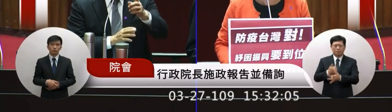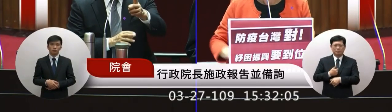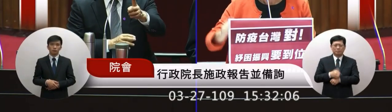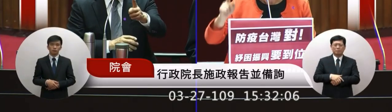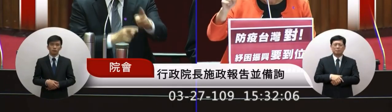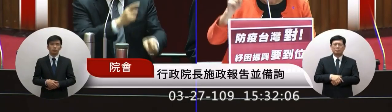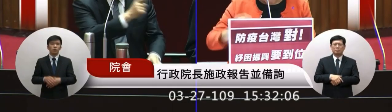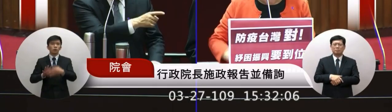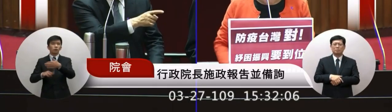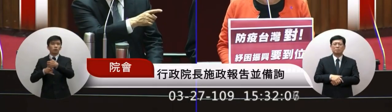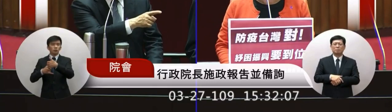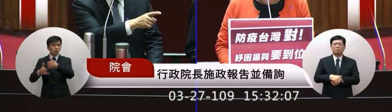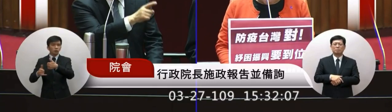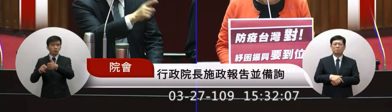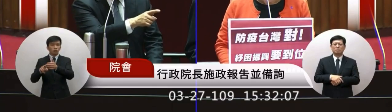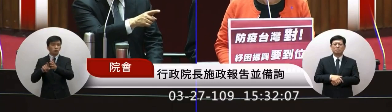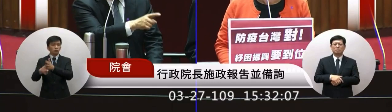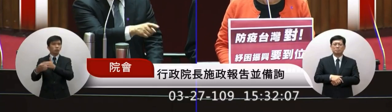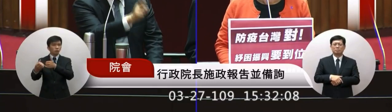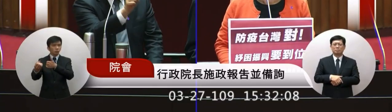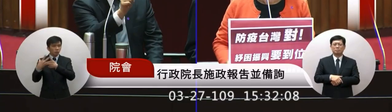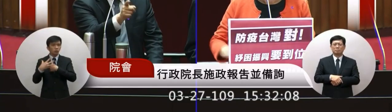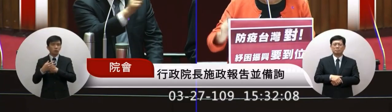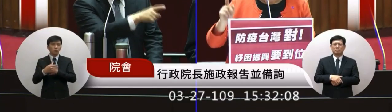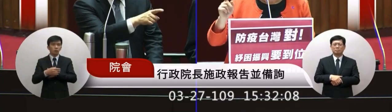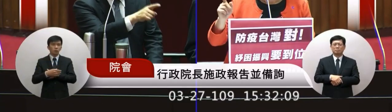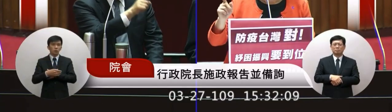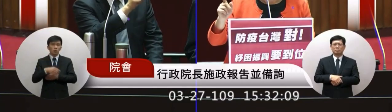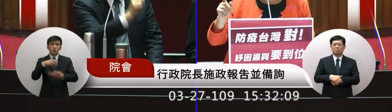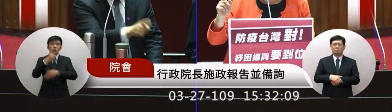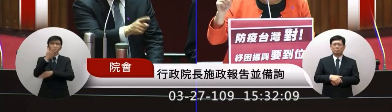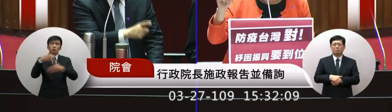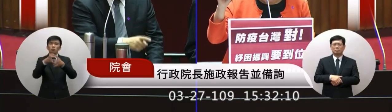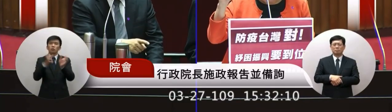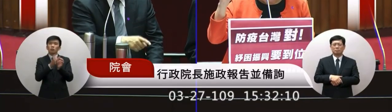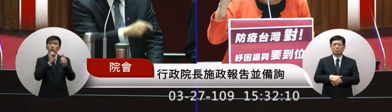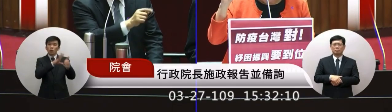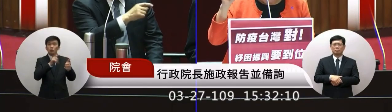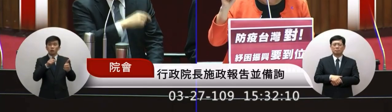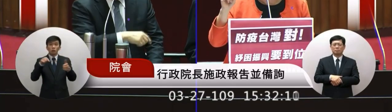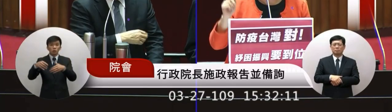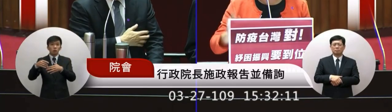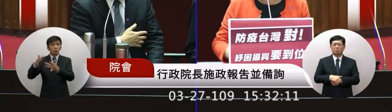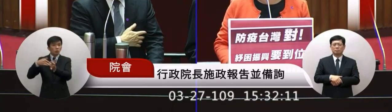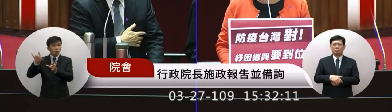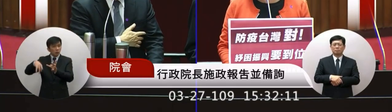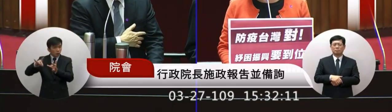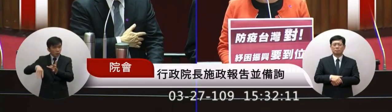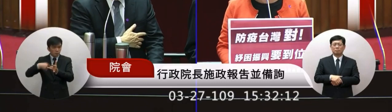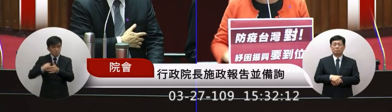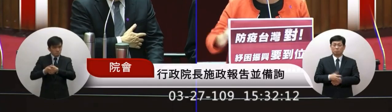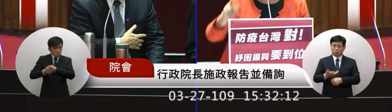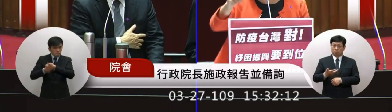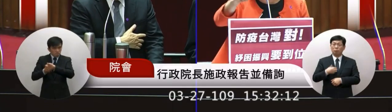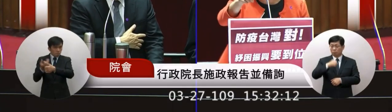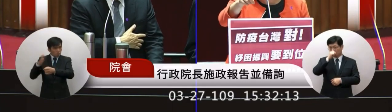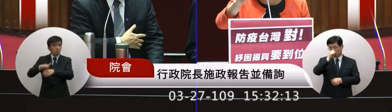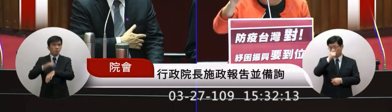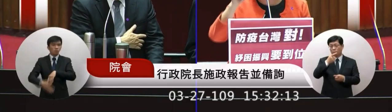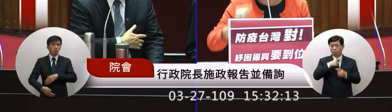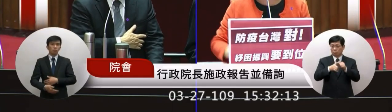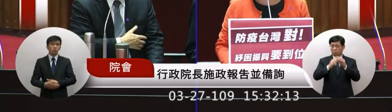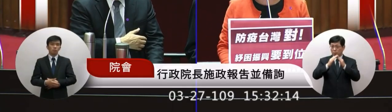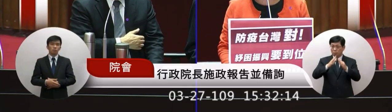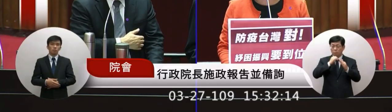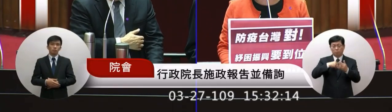啦。 你委员，你直接甲部长啊，内政部长讲，你甲点看对答无？咱一定对甲到。 Hello， 我当然啦，台中